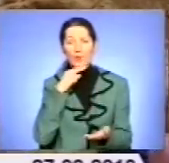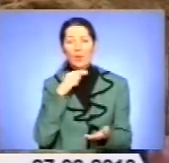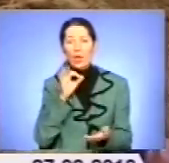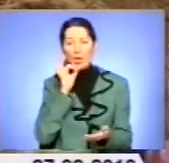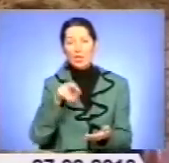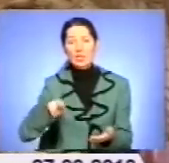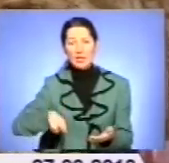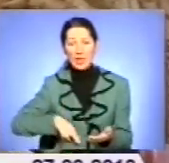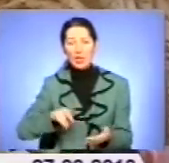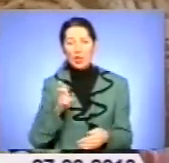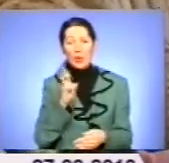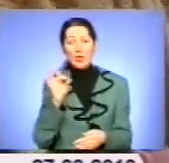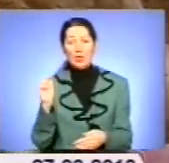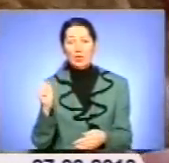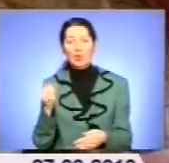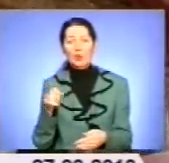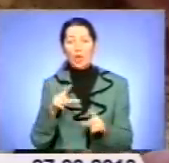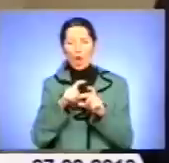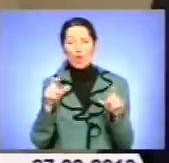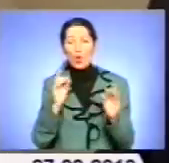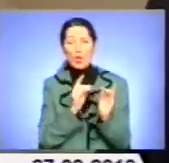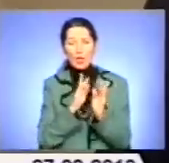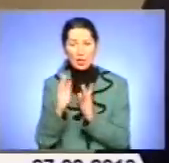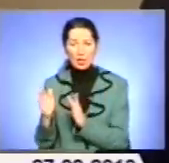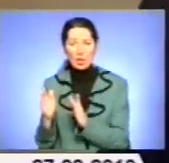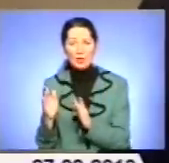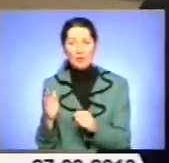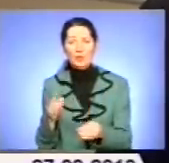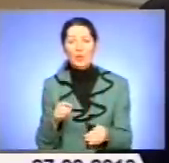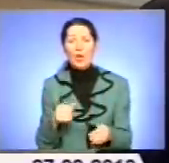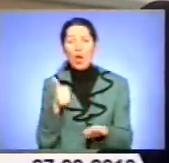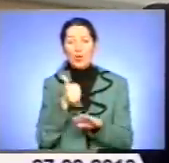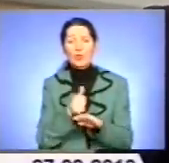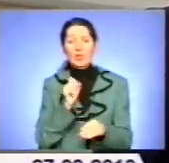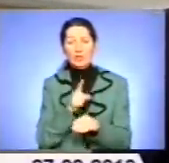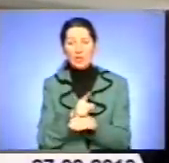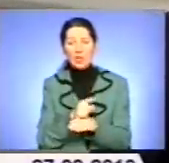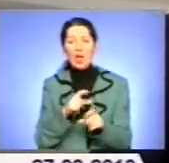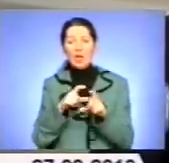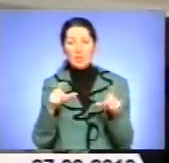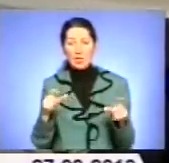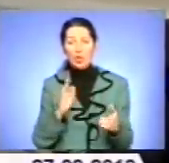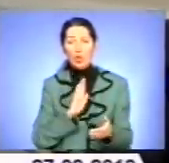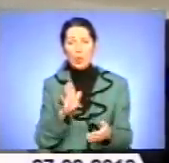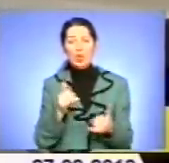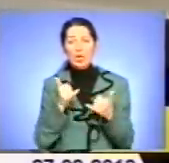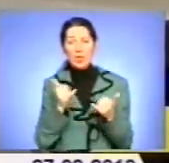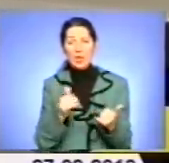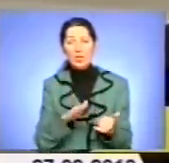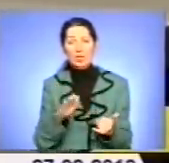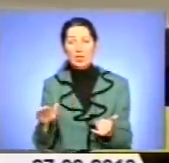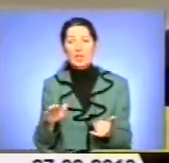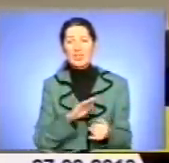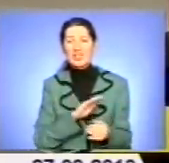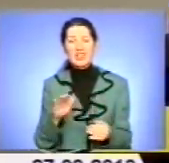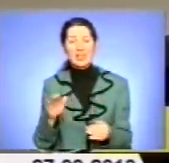дитячої школи-інтернату Михайло Старко. Основне завдання закладу – стати для дітей з неблагополучних